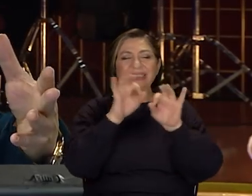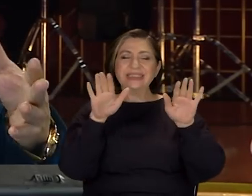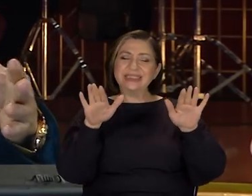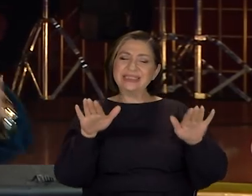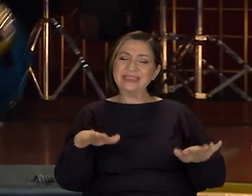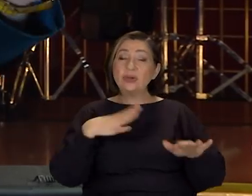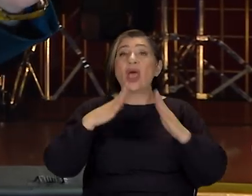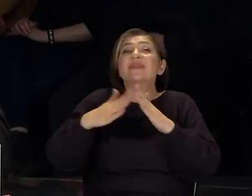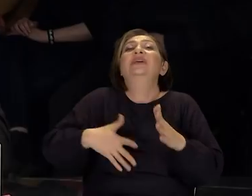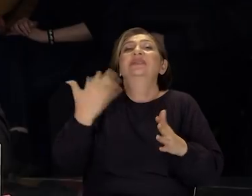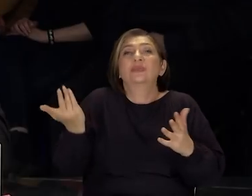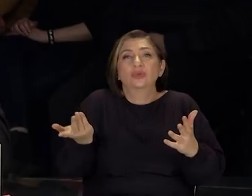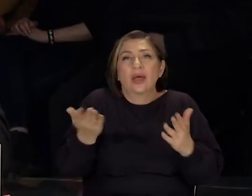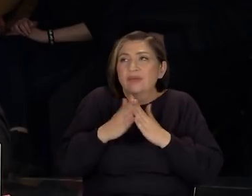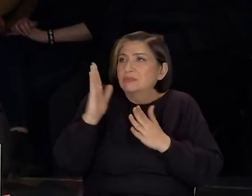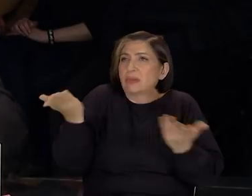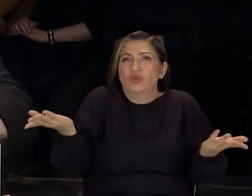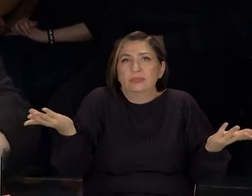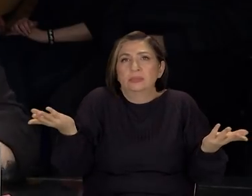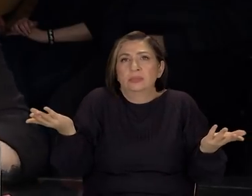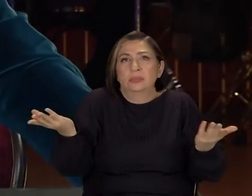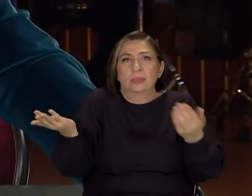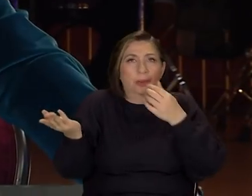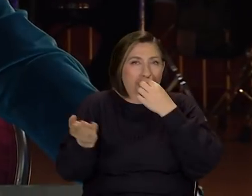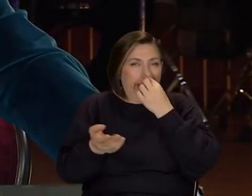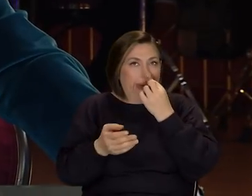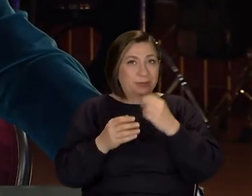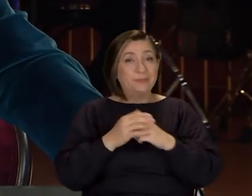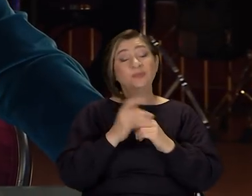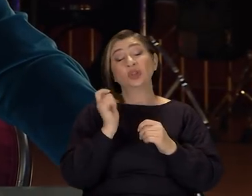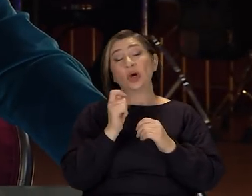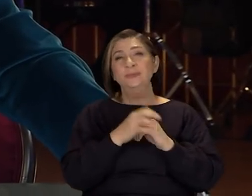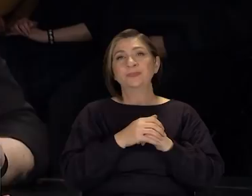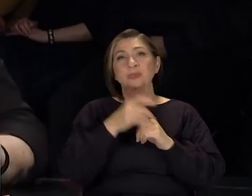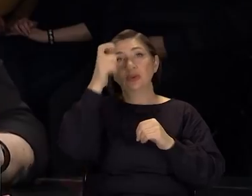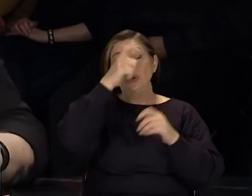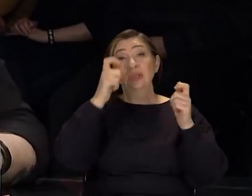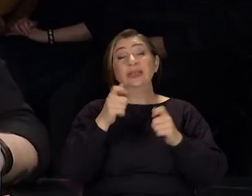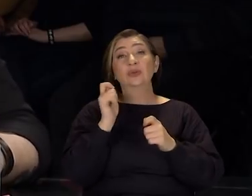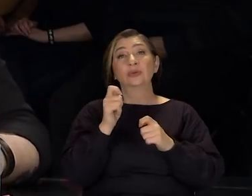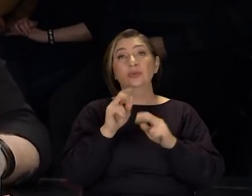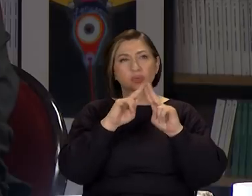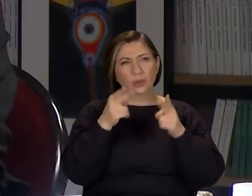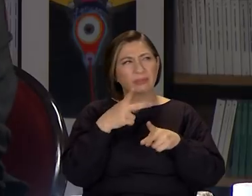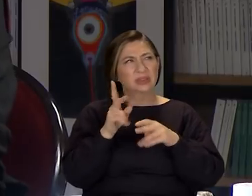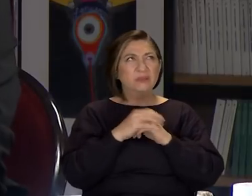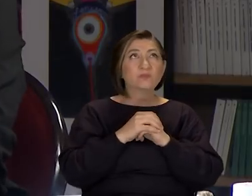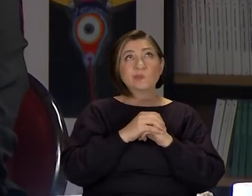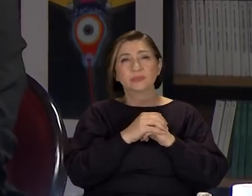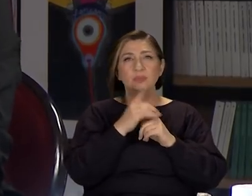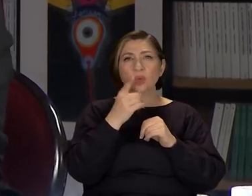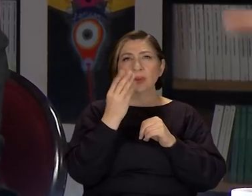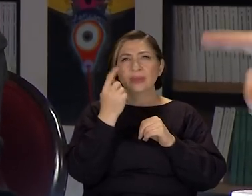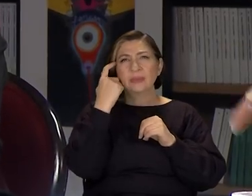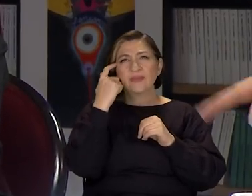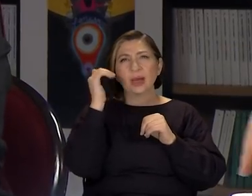Evde istemiyor insanlar. Evde isteme. Ne yapacağım evde? Yani. Zor. Türkiye'de. Öyle dükkan mı açsak? Evet öyle. Bu